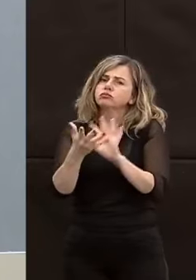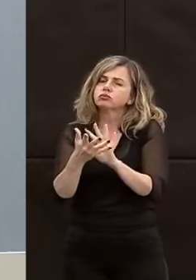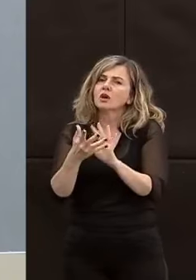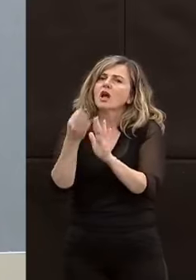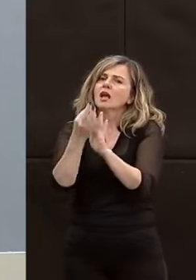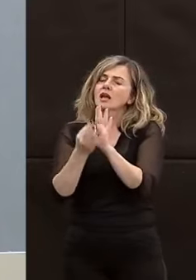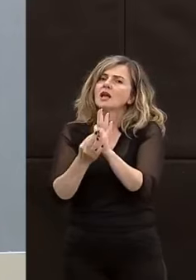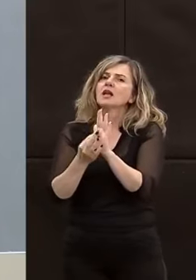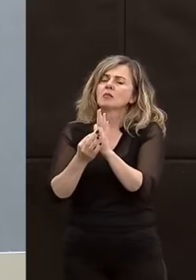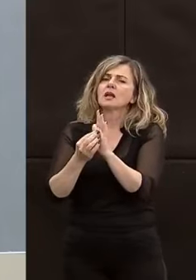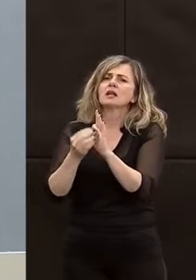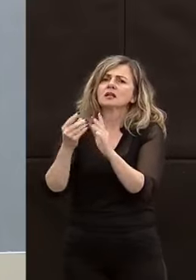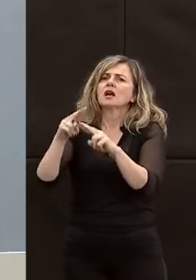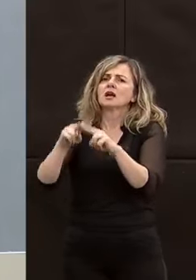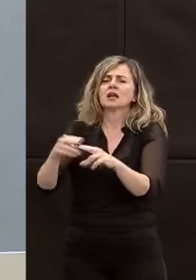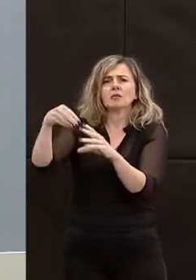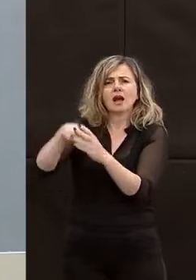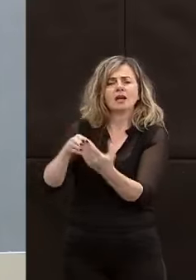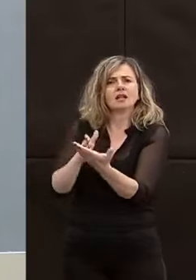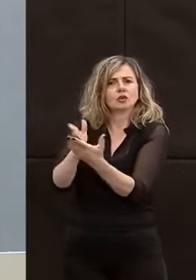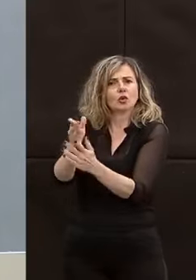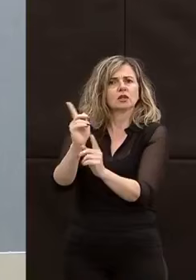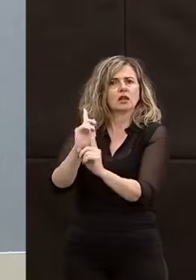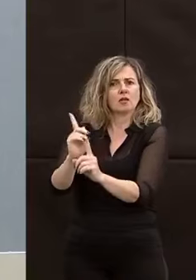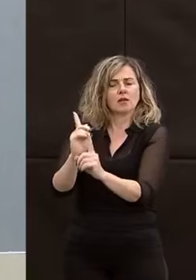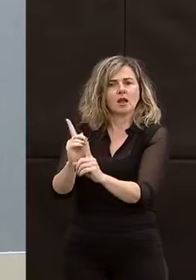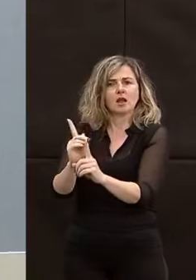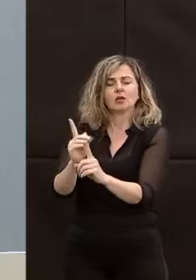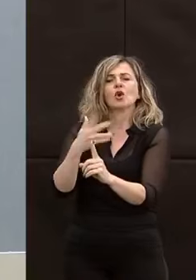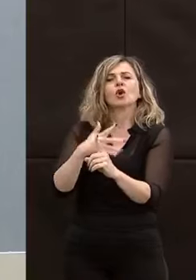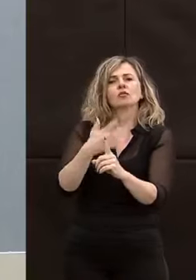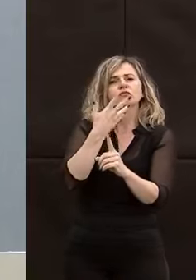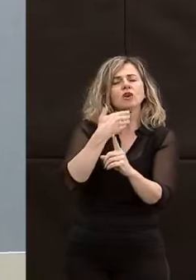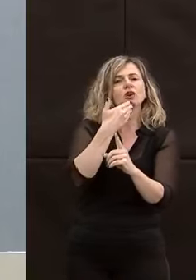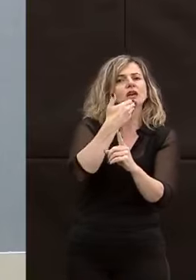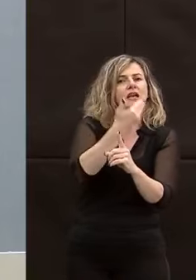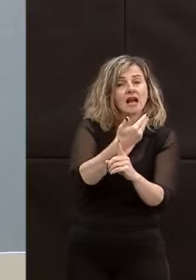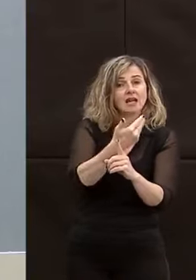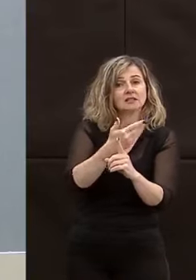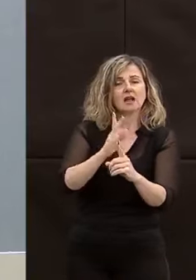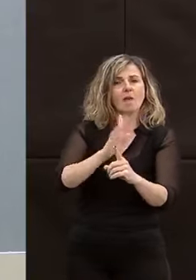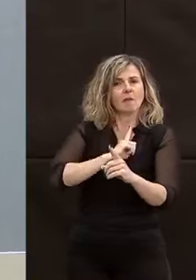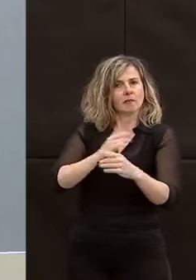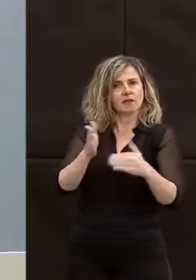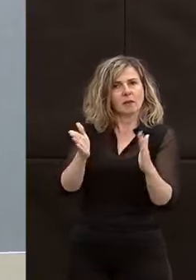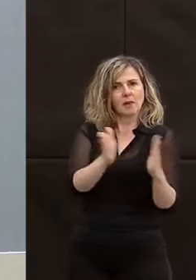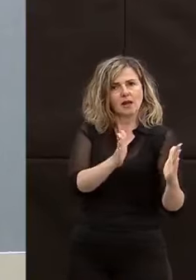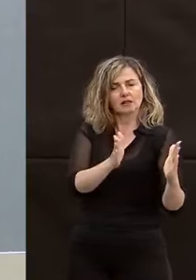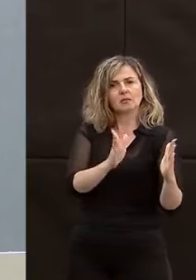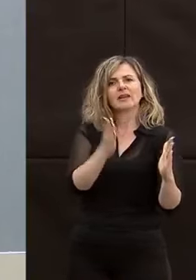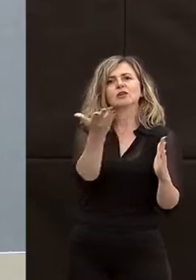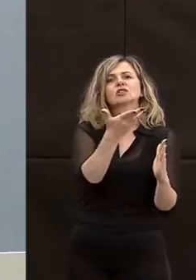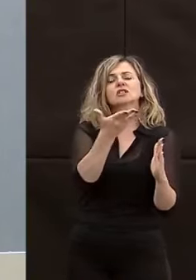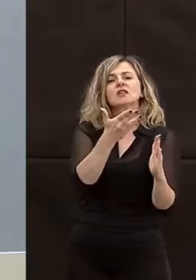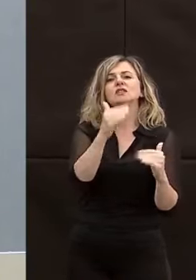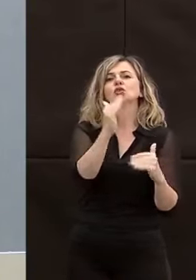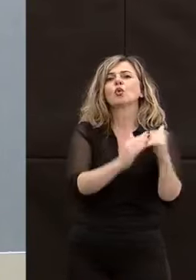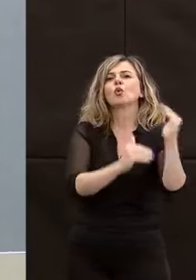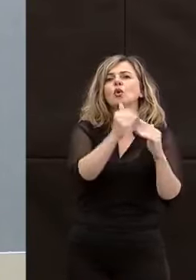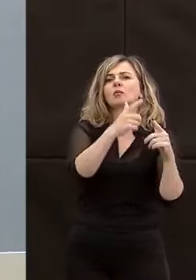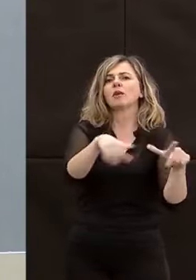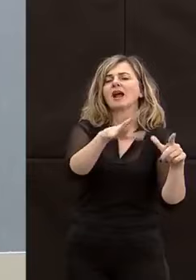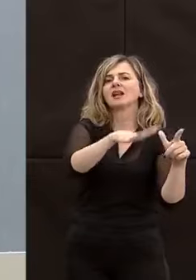strutturali dell'ordinamento e per questo io voglio anche ringraziare il mio dipartimento il servizio dell'urbanistica